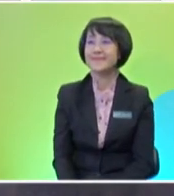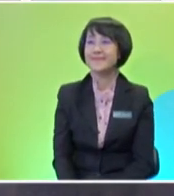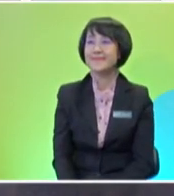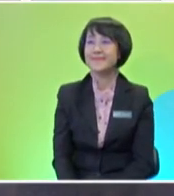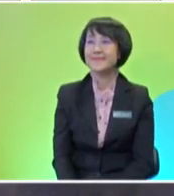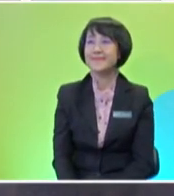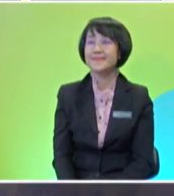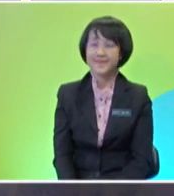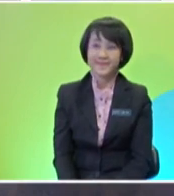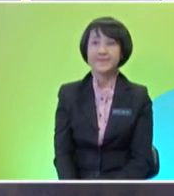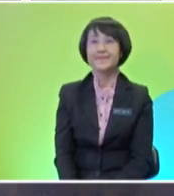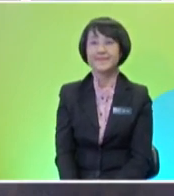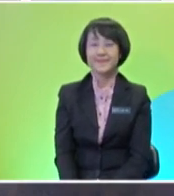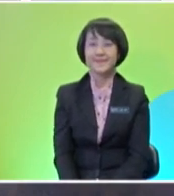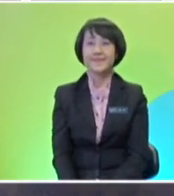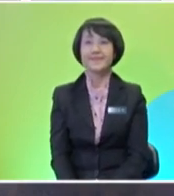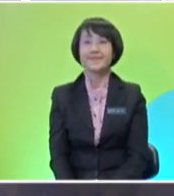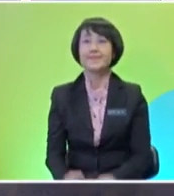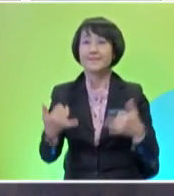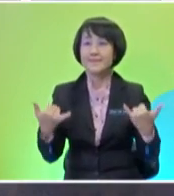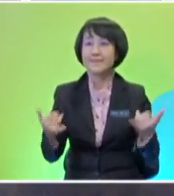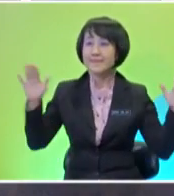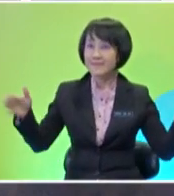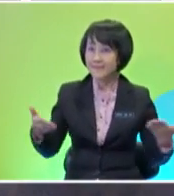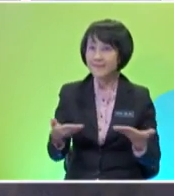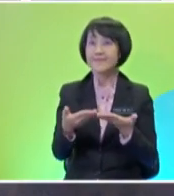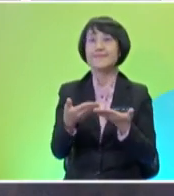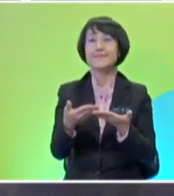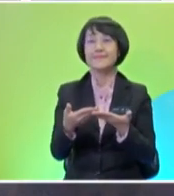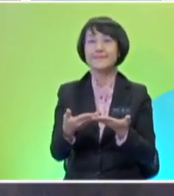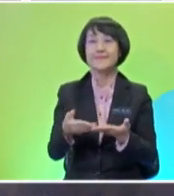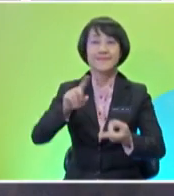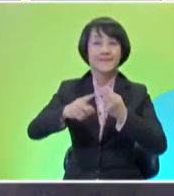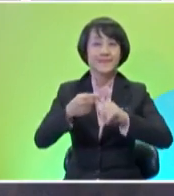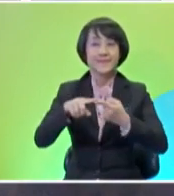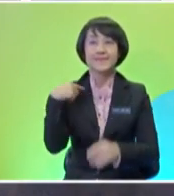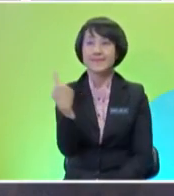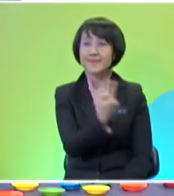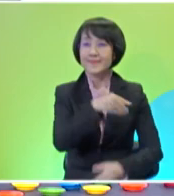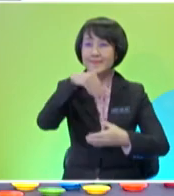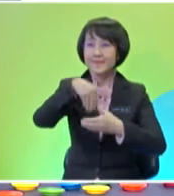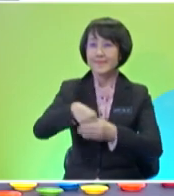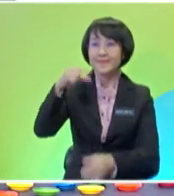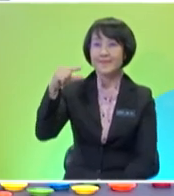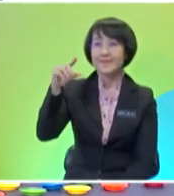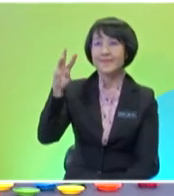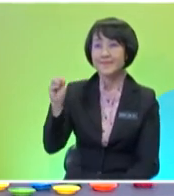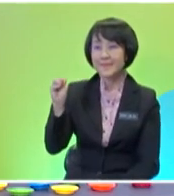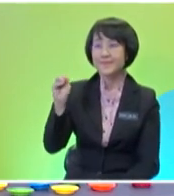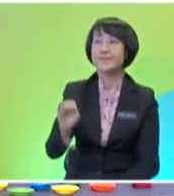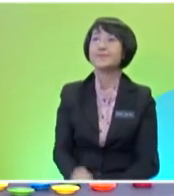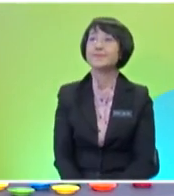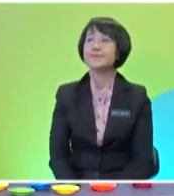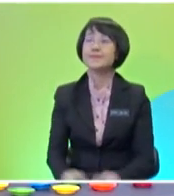Baiklah cegukan masih lagi boleh tidak cukup perkenalkan kawan-kawan kita di Google Maps bersama kita